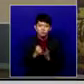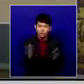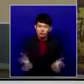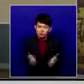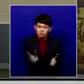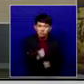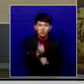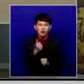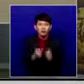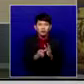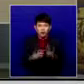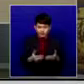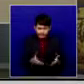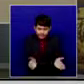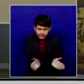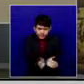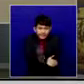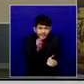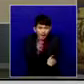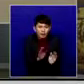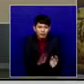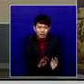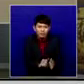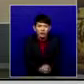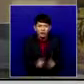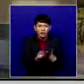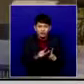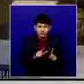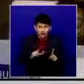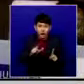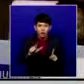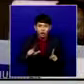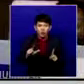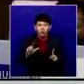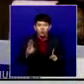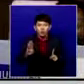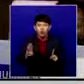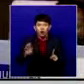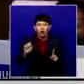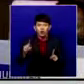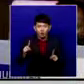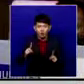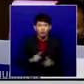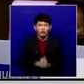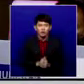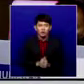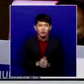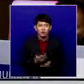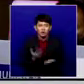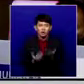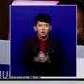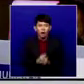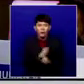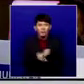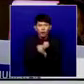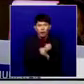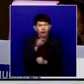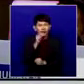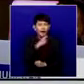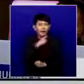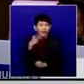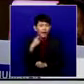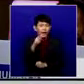อ่างเก็บน้ำขนาดเล็กนะ1ล้านลูกบาศก์นะทุกตำบลบริหารจัดการความแห้งแล้งทำการเกษตรที่น้ำน้อย